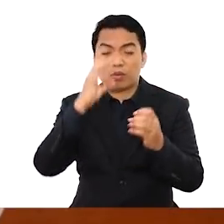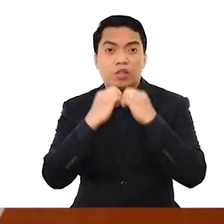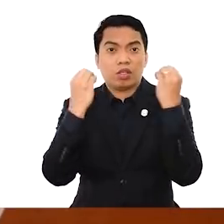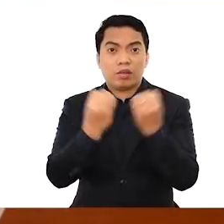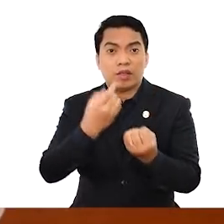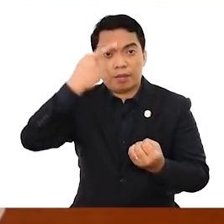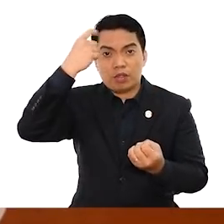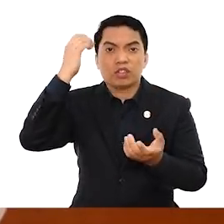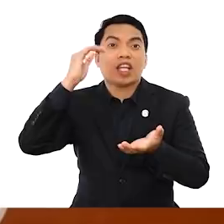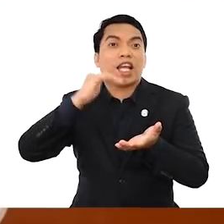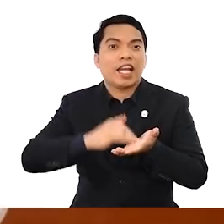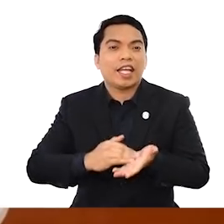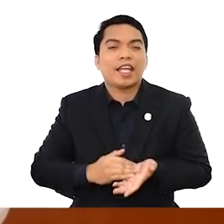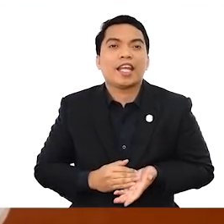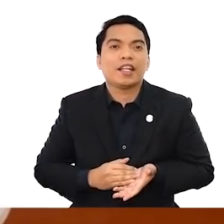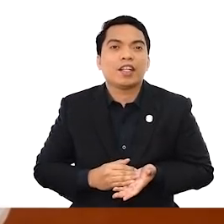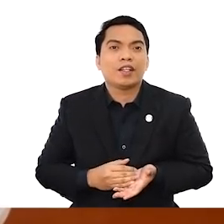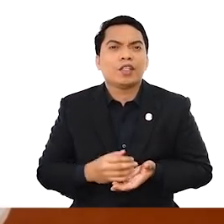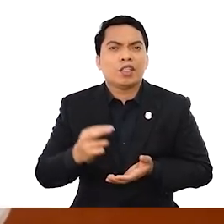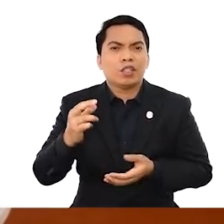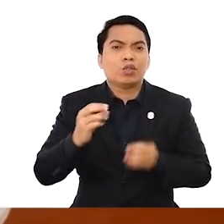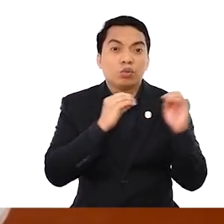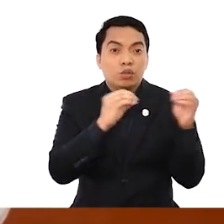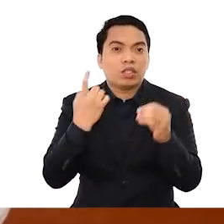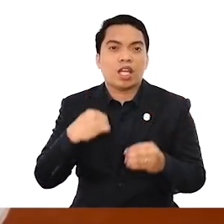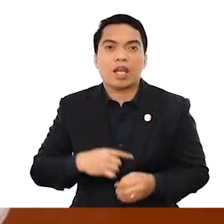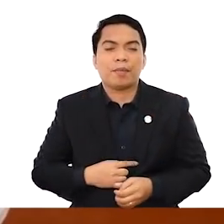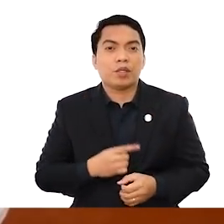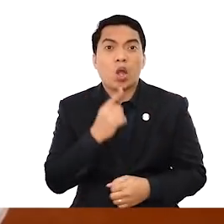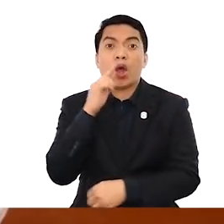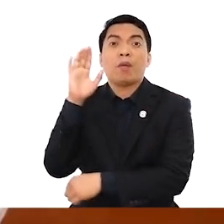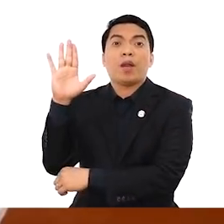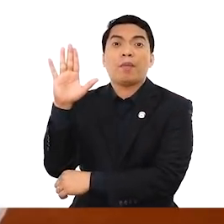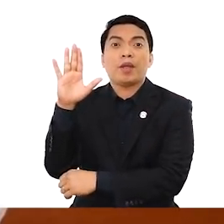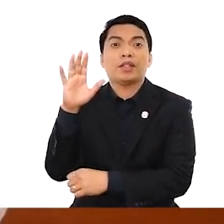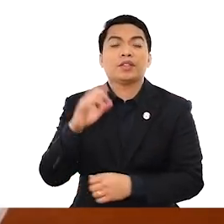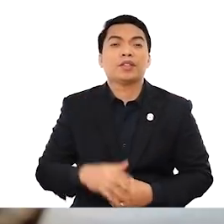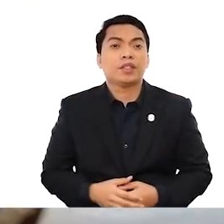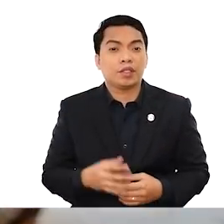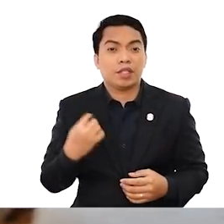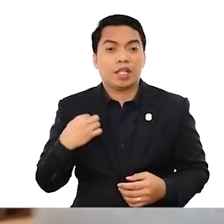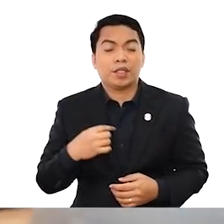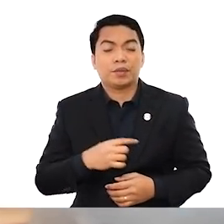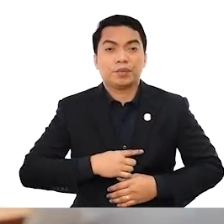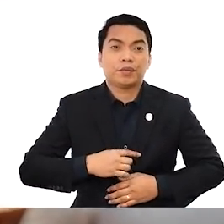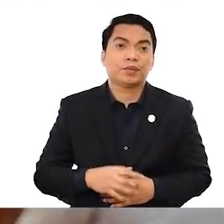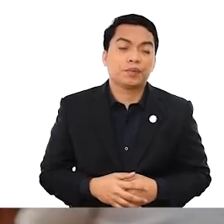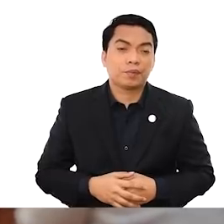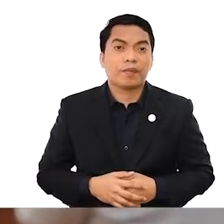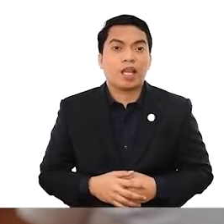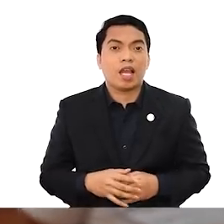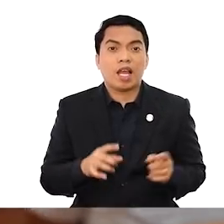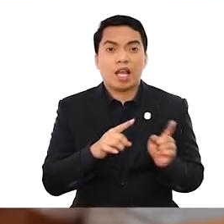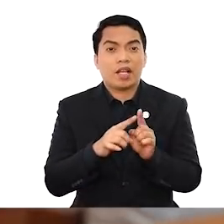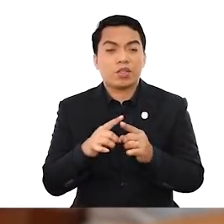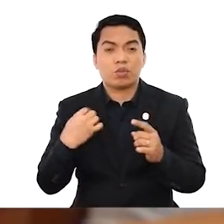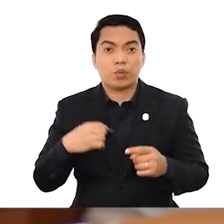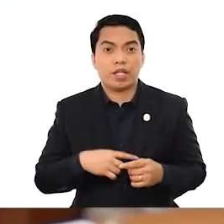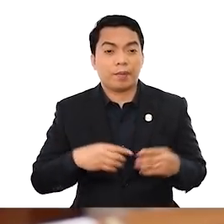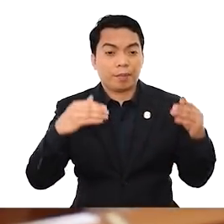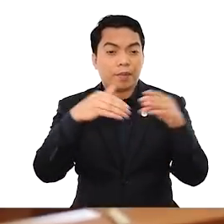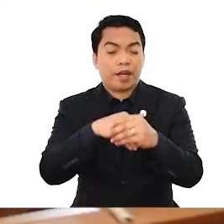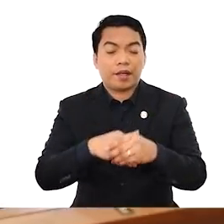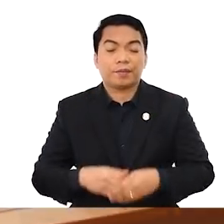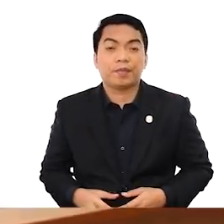sa amin ang aming pong sinumpaan nung kami ikinasal ng aking mahal na asawa. Ako'y buong puso pong nangangako sa ating